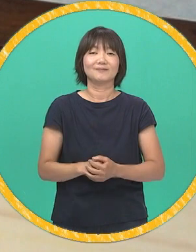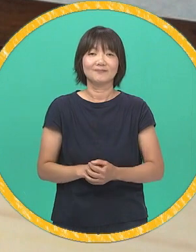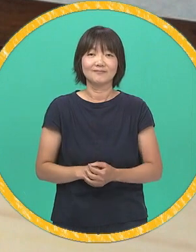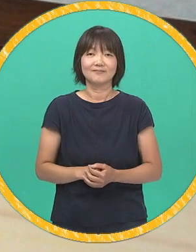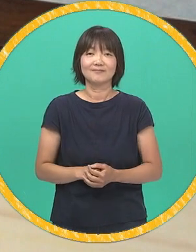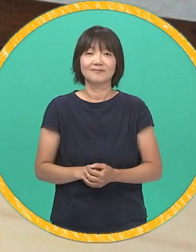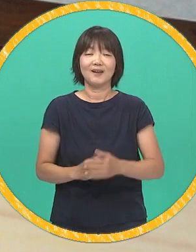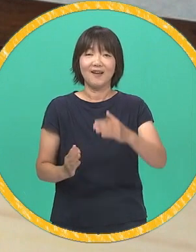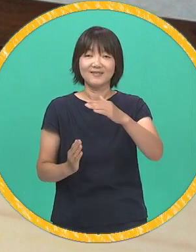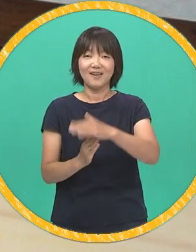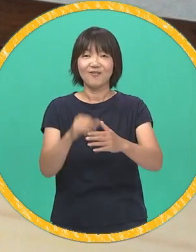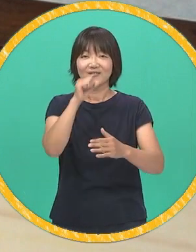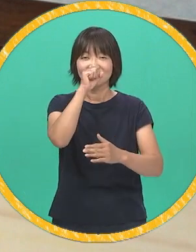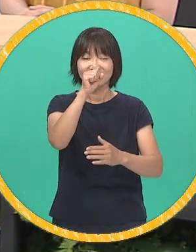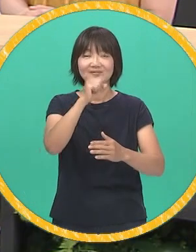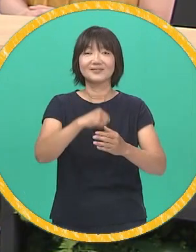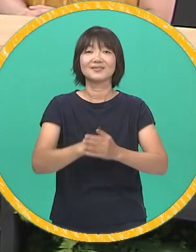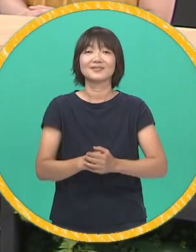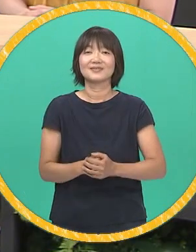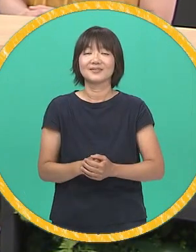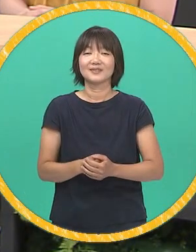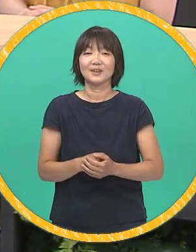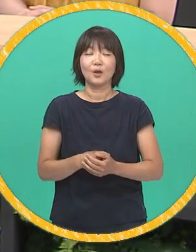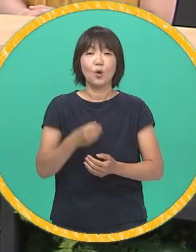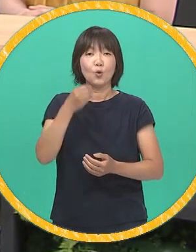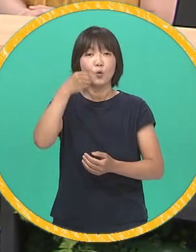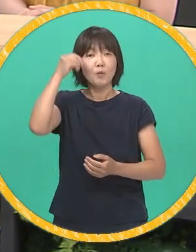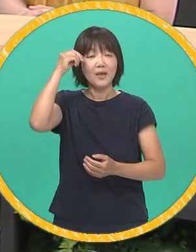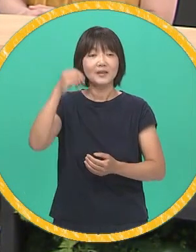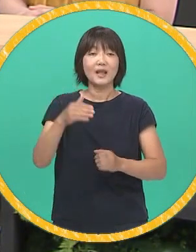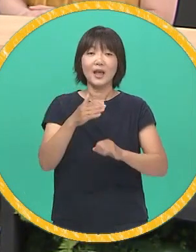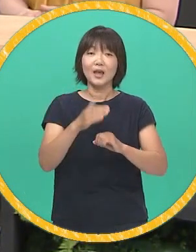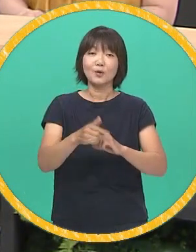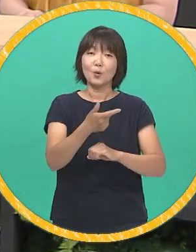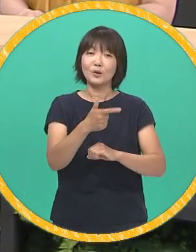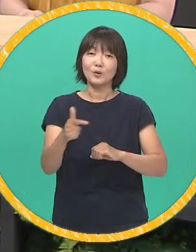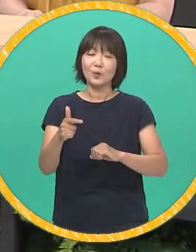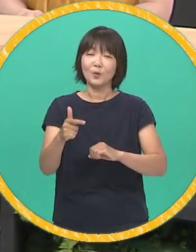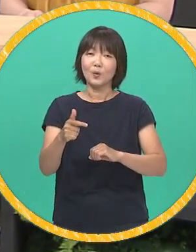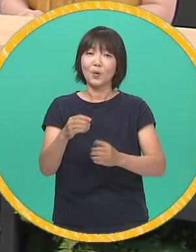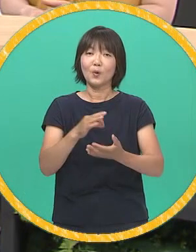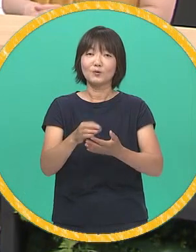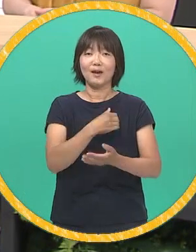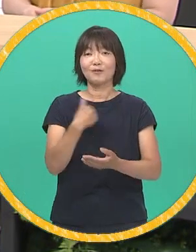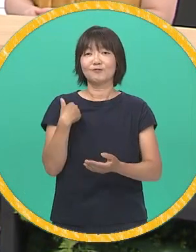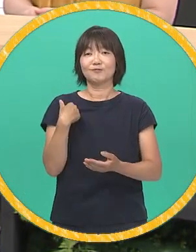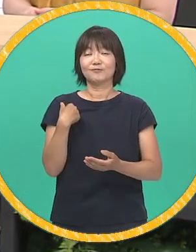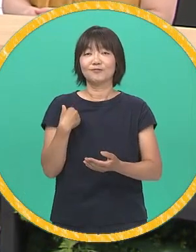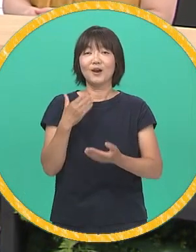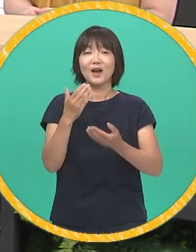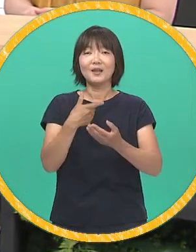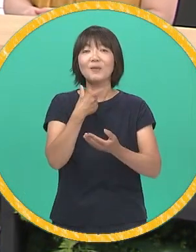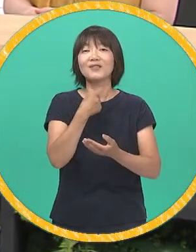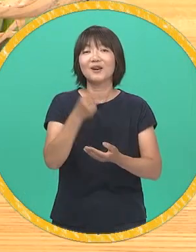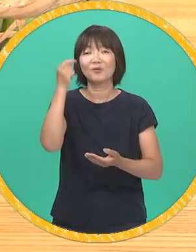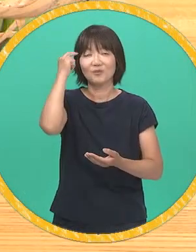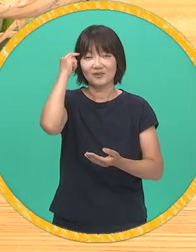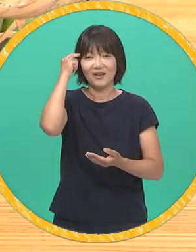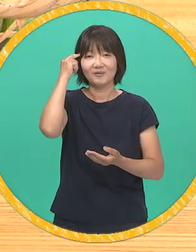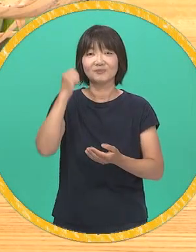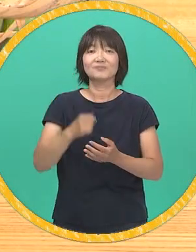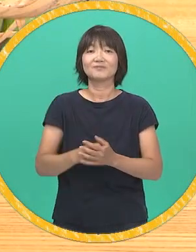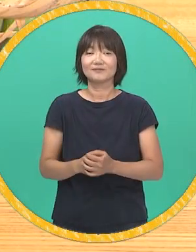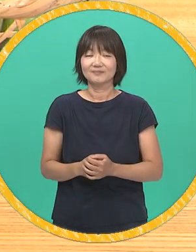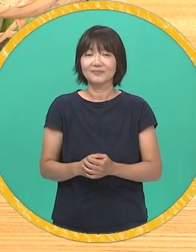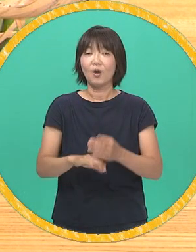最高でした際湖嫁ってすごいいろんな料理に使えたら編成あるんですねーほんと食べてみたくなりましたこの